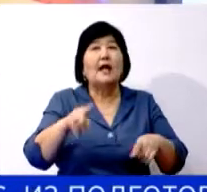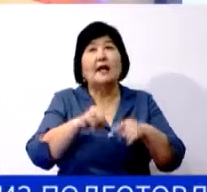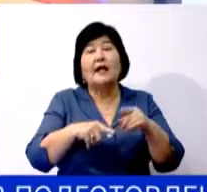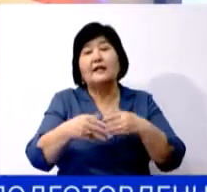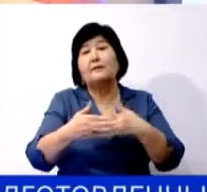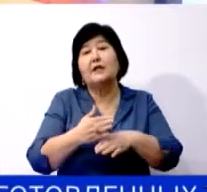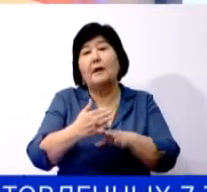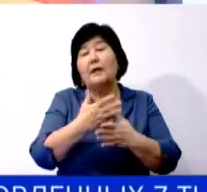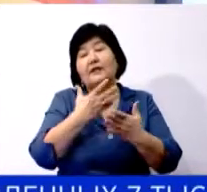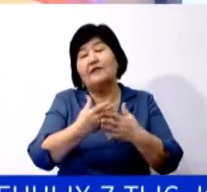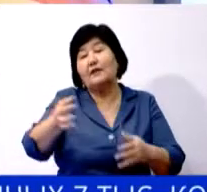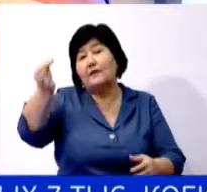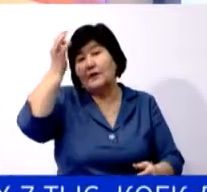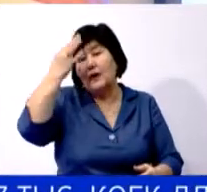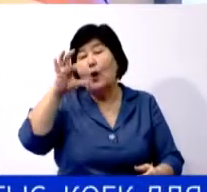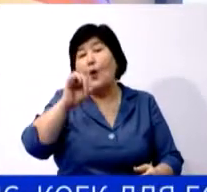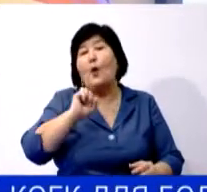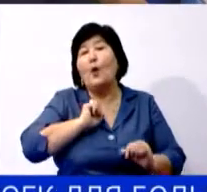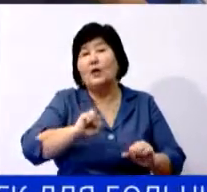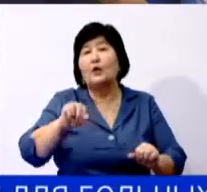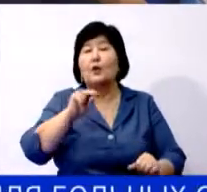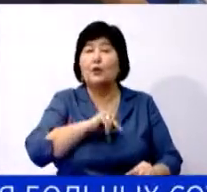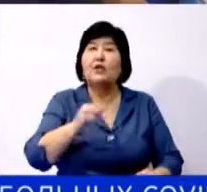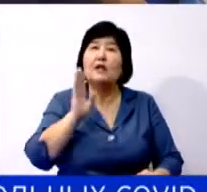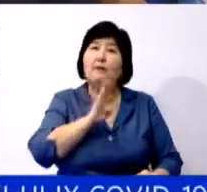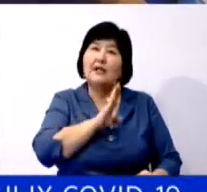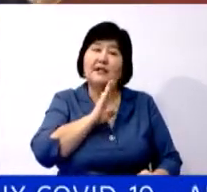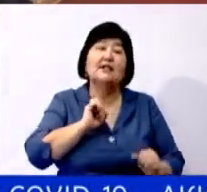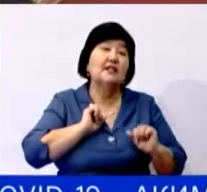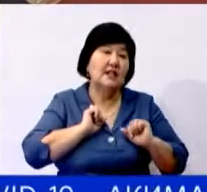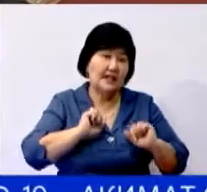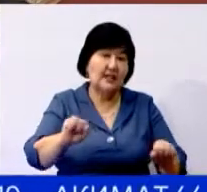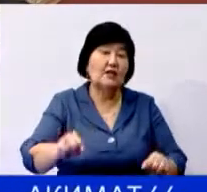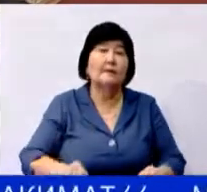поделились своими воспоминаниями о герое туда и матери героини